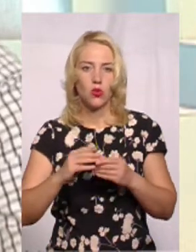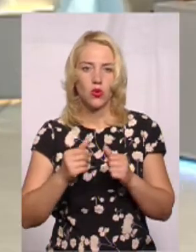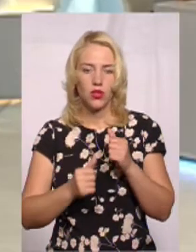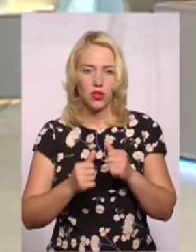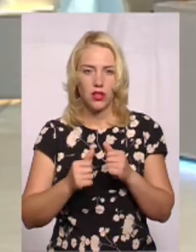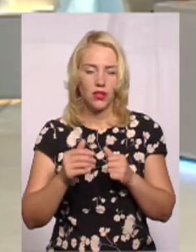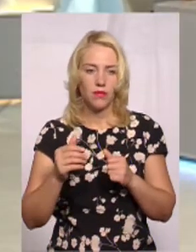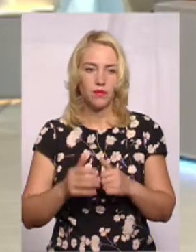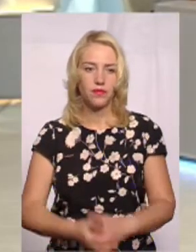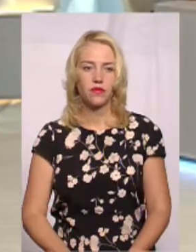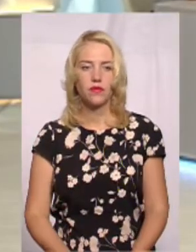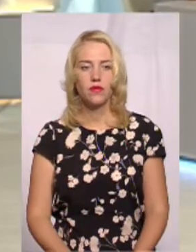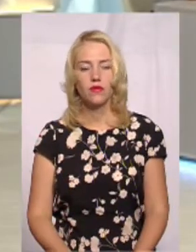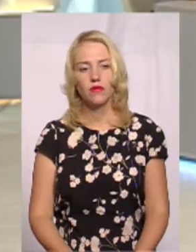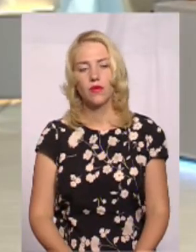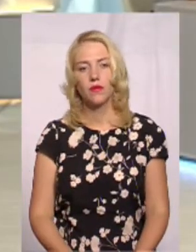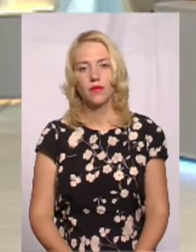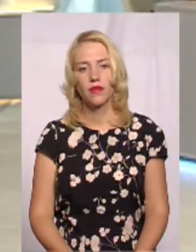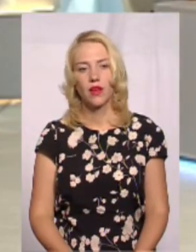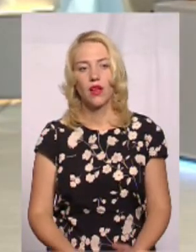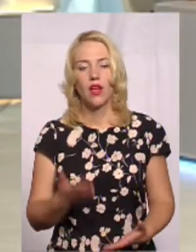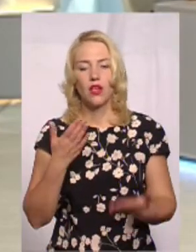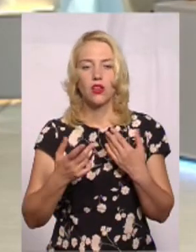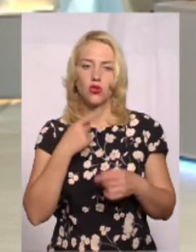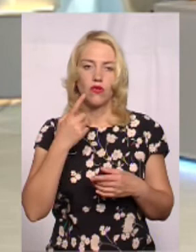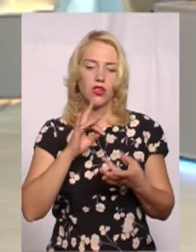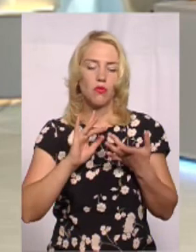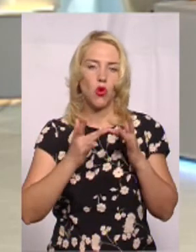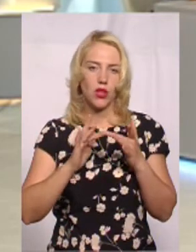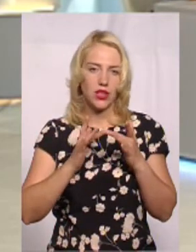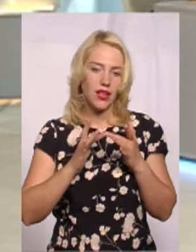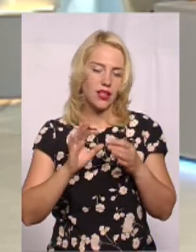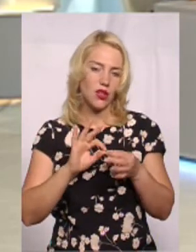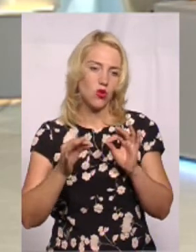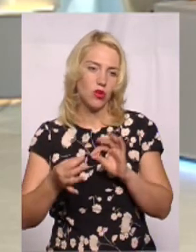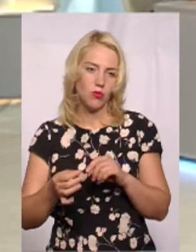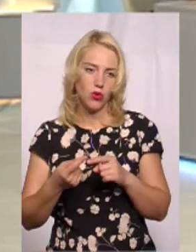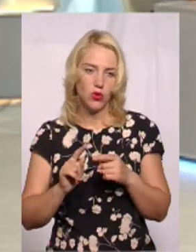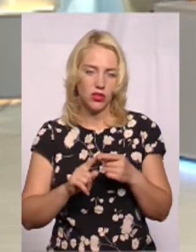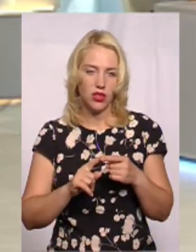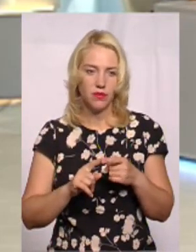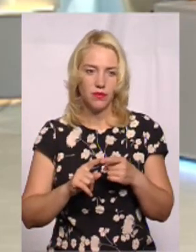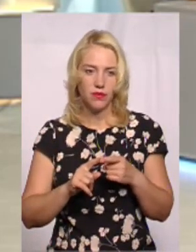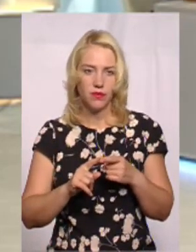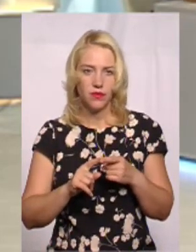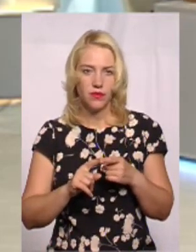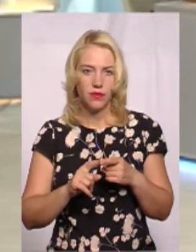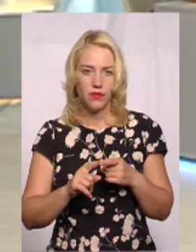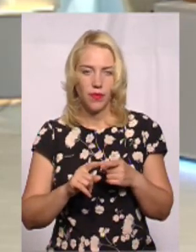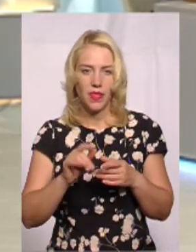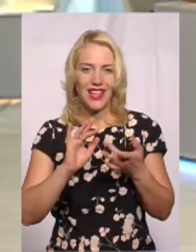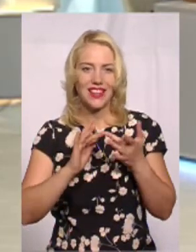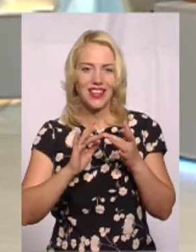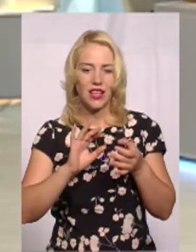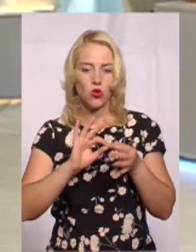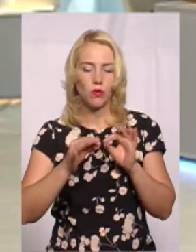Зрозуміло. Власне, якщо затронули інтернет-олімпіади, то от обласний інститут післядипломної освіти проводить таку круту штуку, як